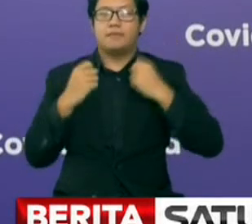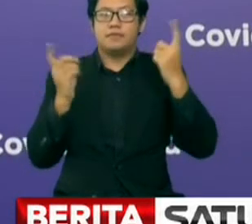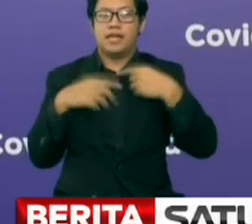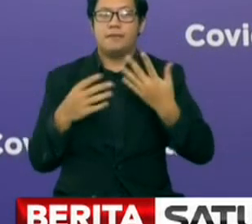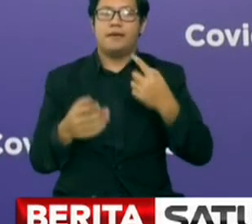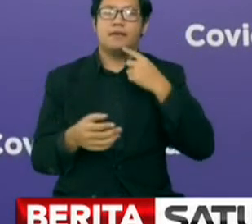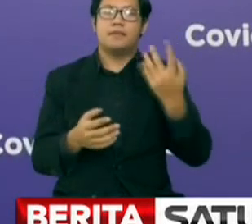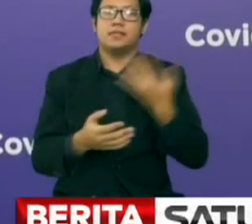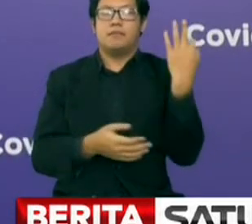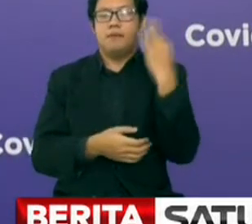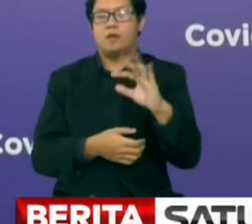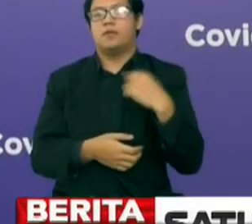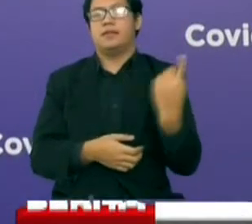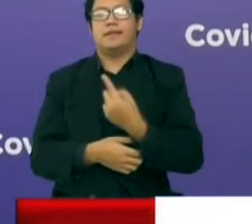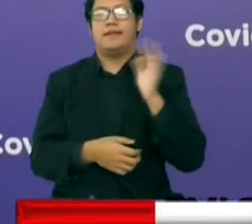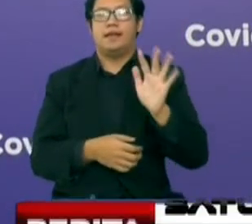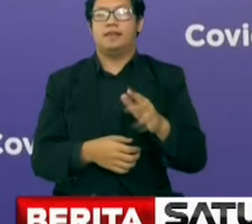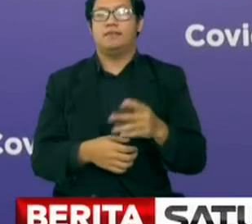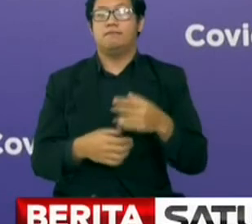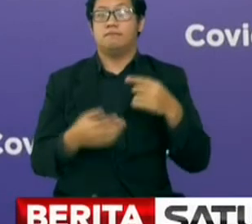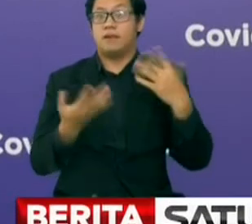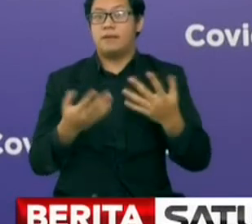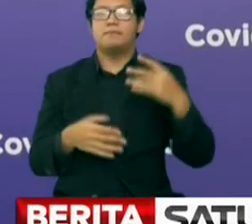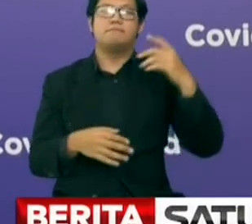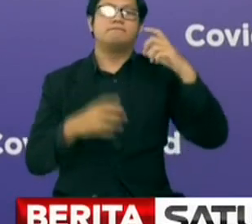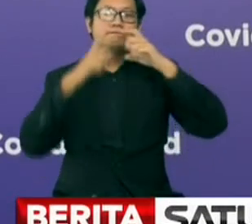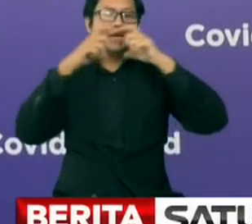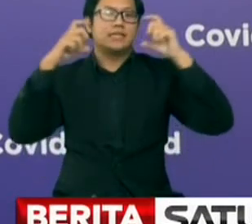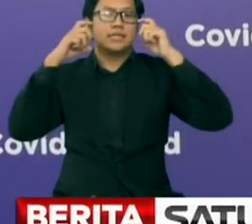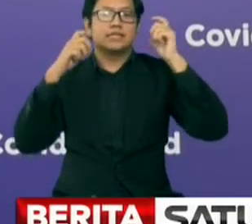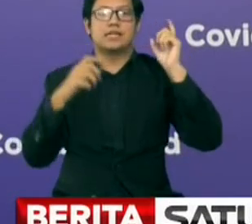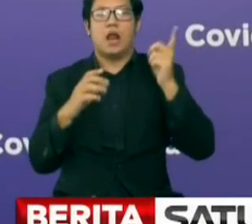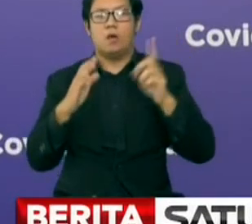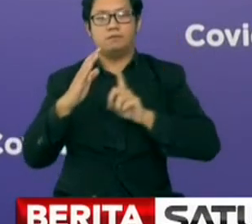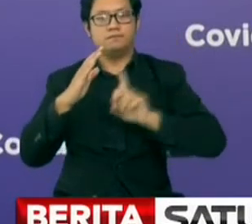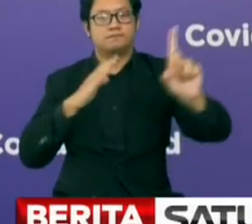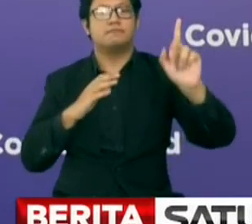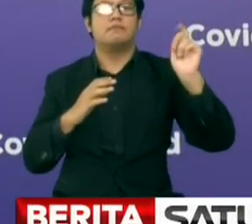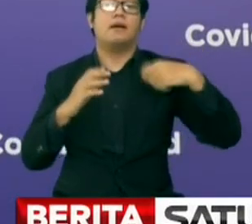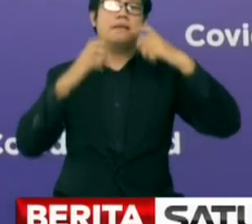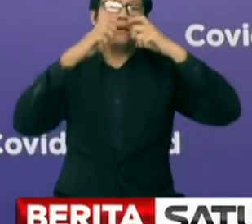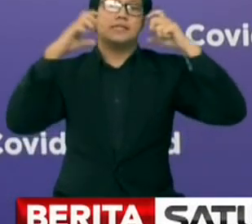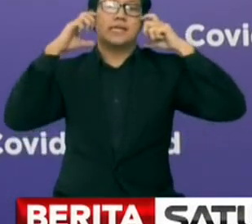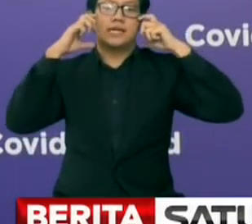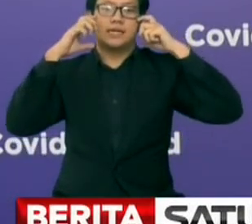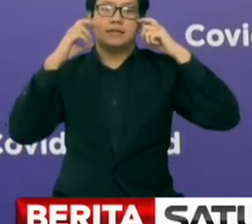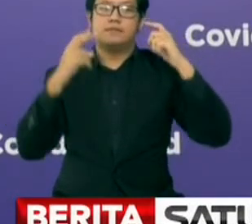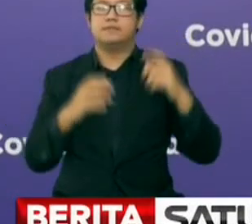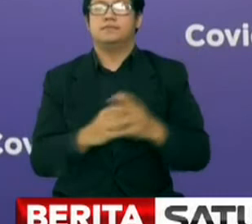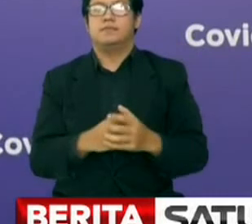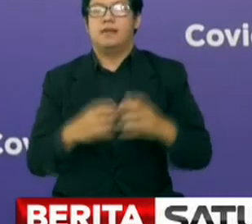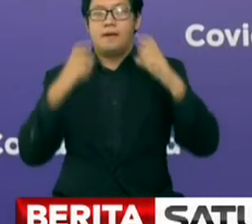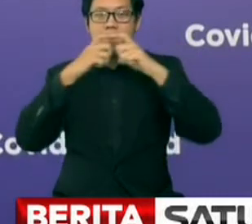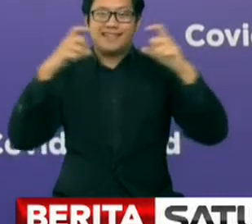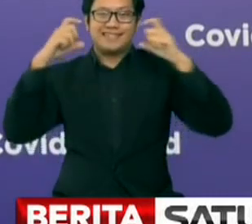baru kita nantinya yaitu menggunakan masker bila keluar dari rumah menggunakan masker beliau berada pada